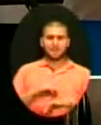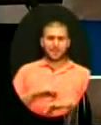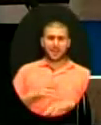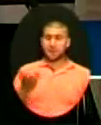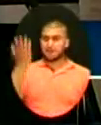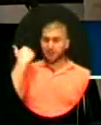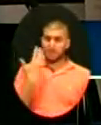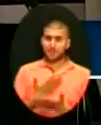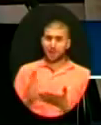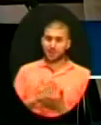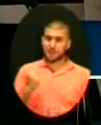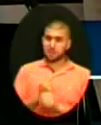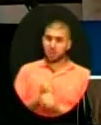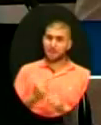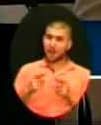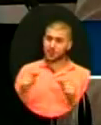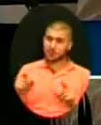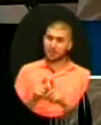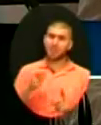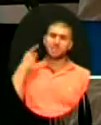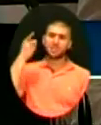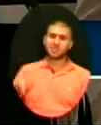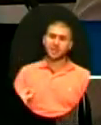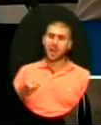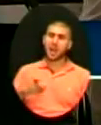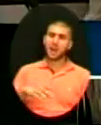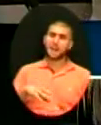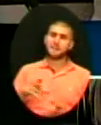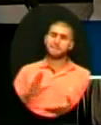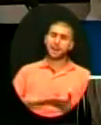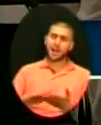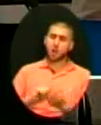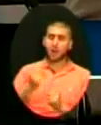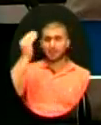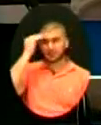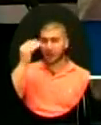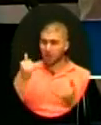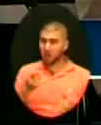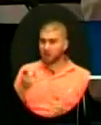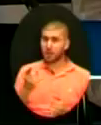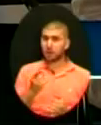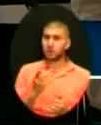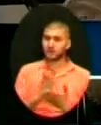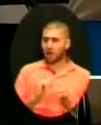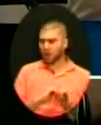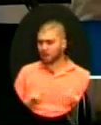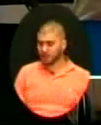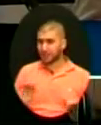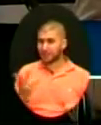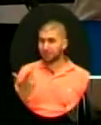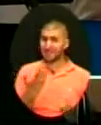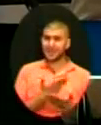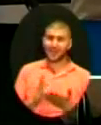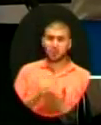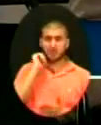היית מחליט על פעולה בעזה כי טיל נפל בגן ילדים, הוא נפל בבית ספר. היום אתה מפריד, אם מישהו